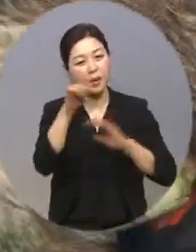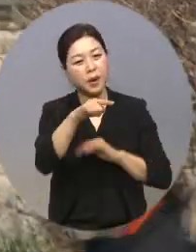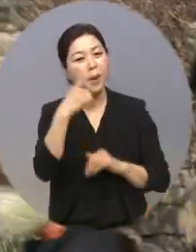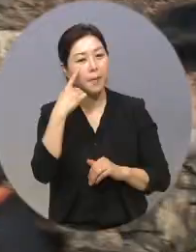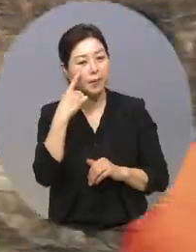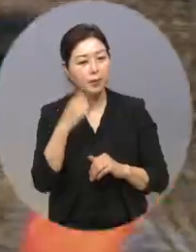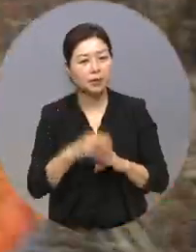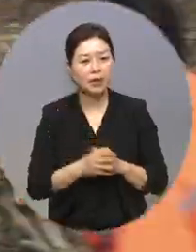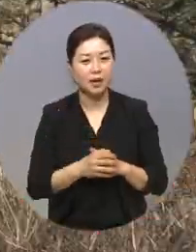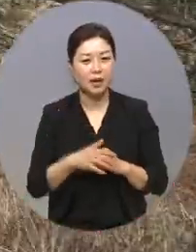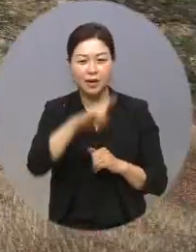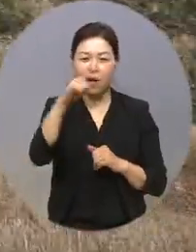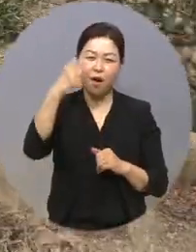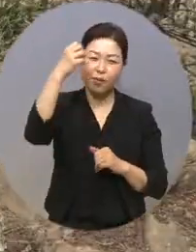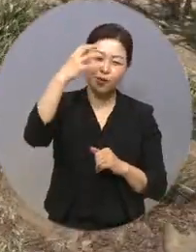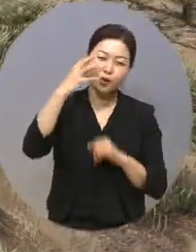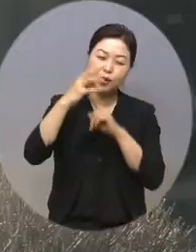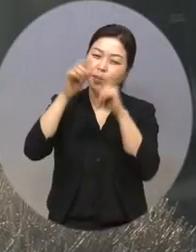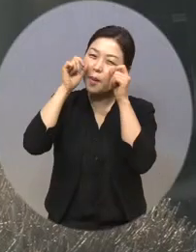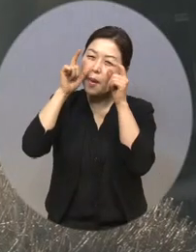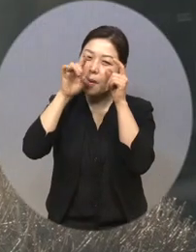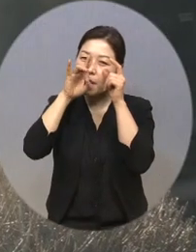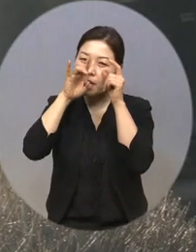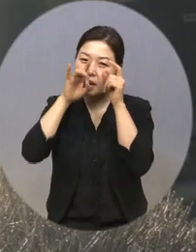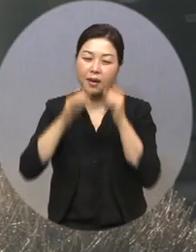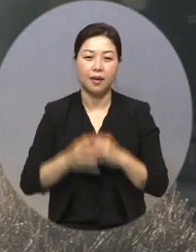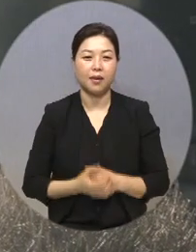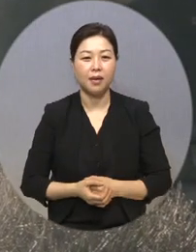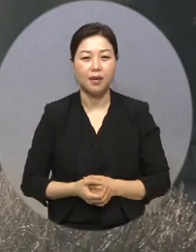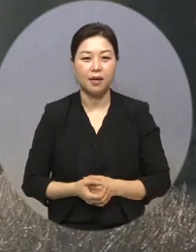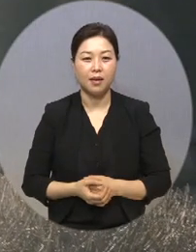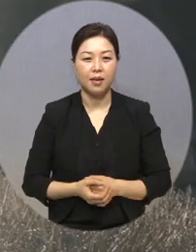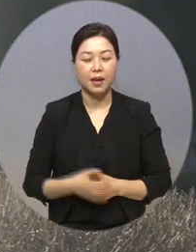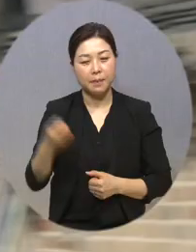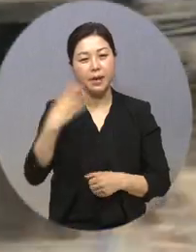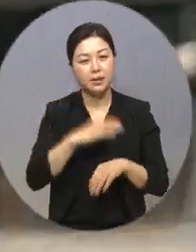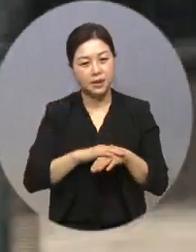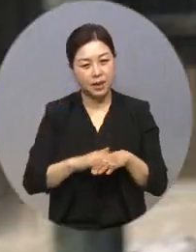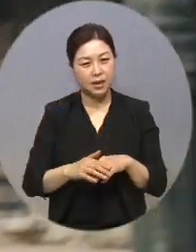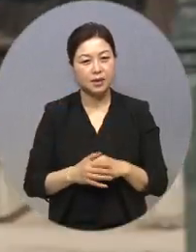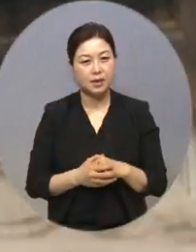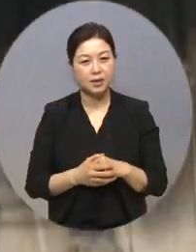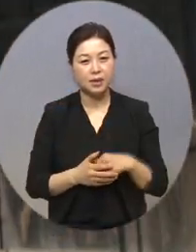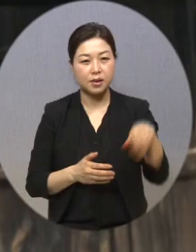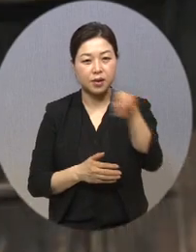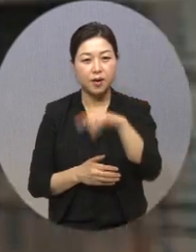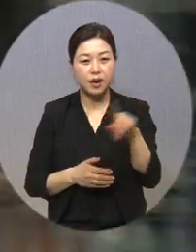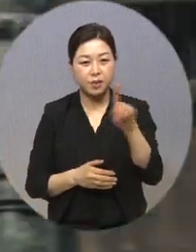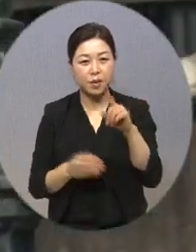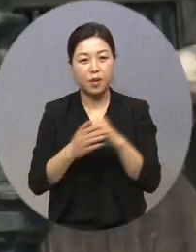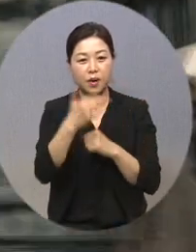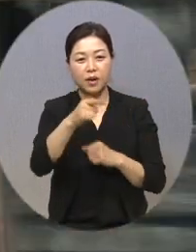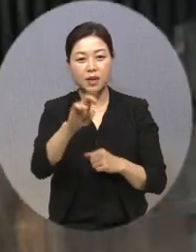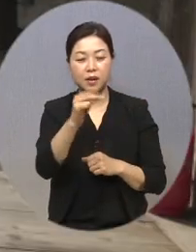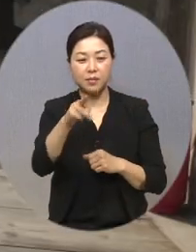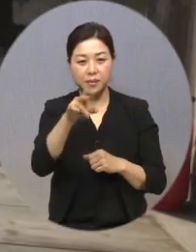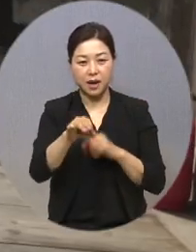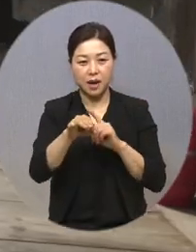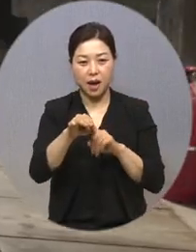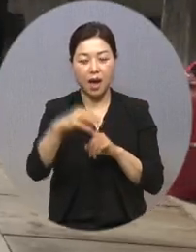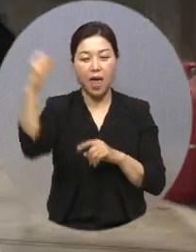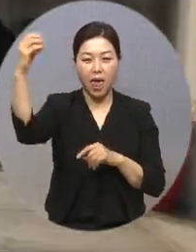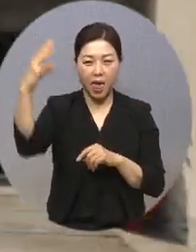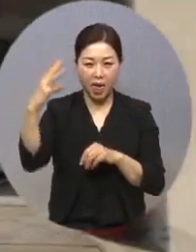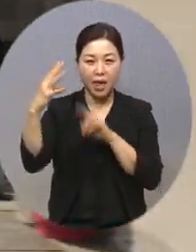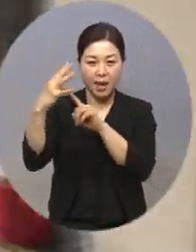눈을 지금 못 뜨고. 자, 이야기 잘했네. 눈이 너무 우시다고? 네. 그러면 여기가 무슨 남양집일 거 아니야? 아, 남양이네. 네. 자, 이쪽으로